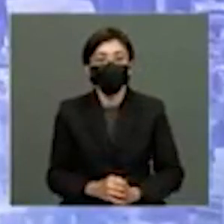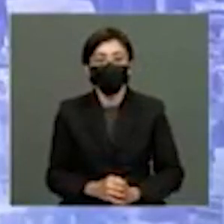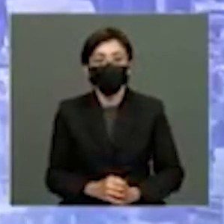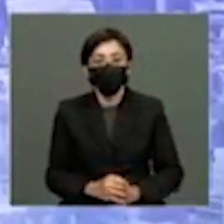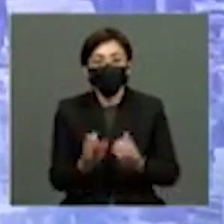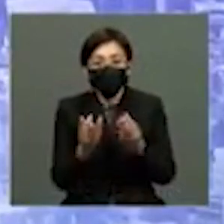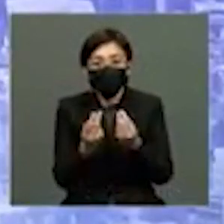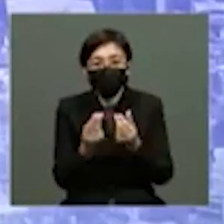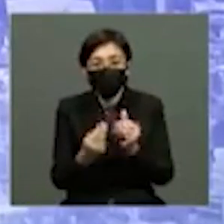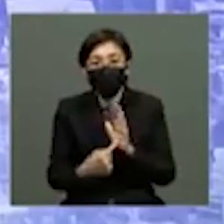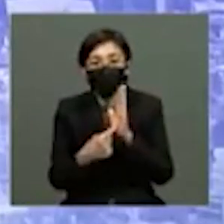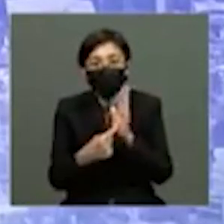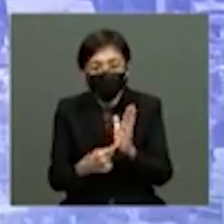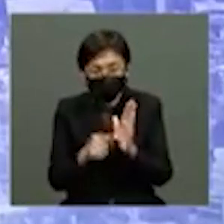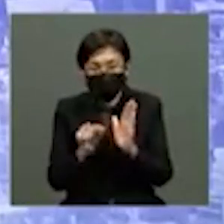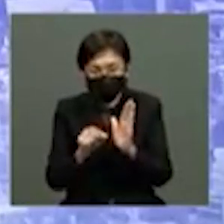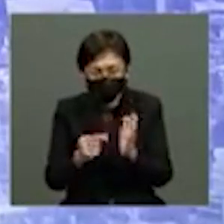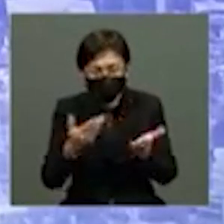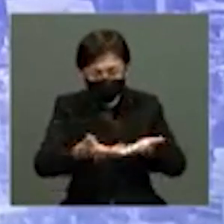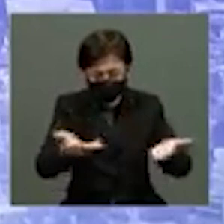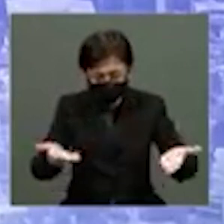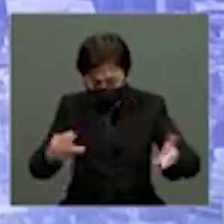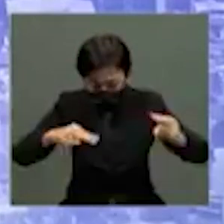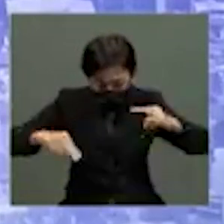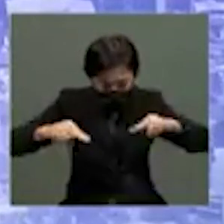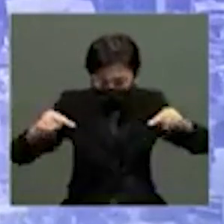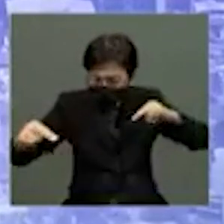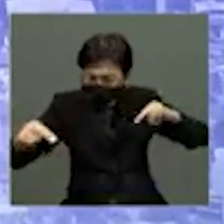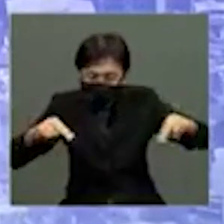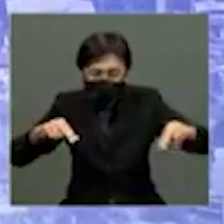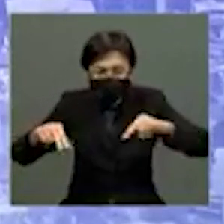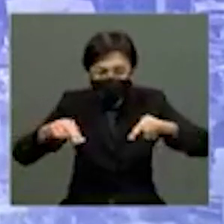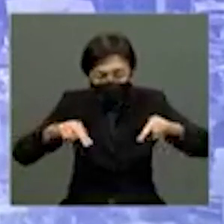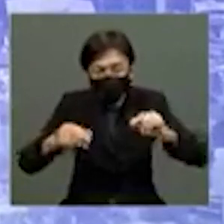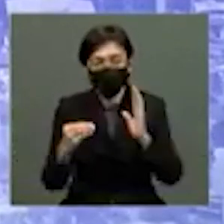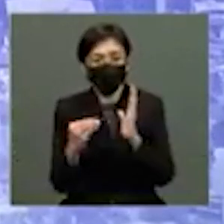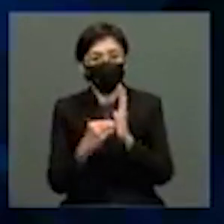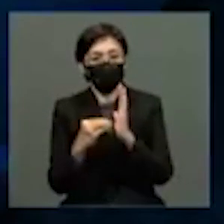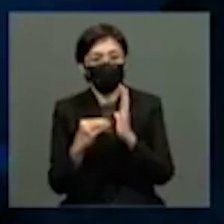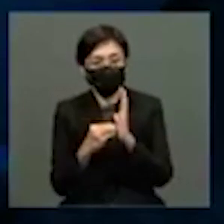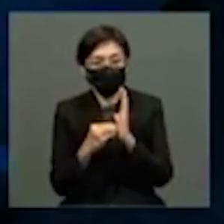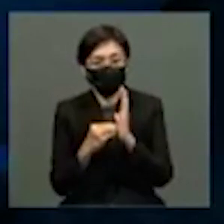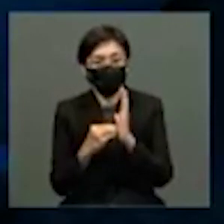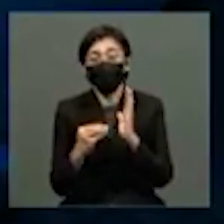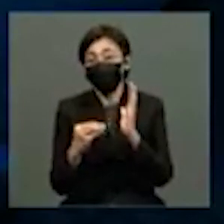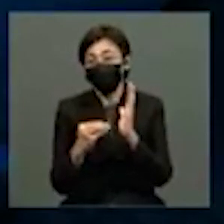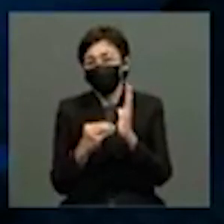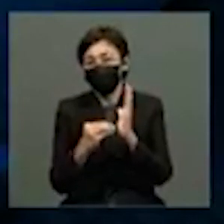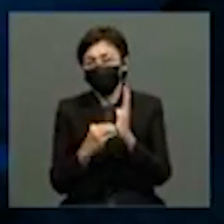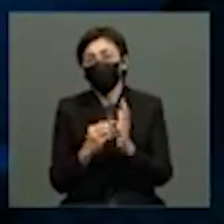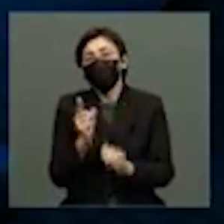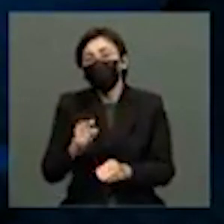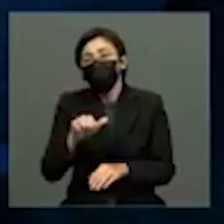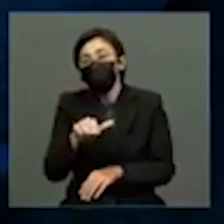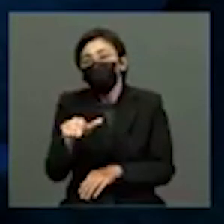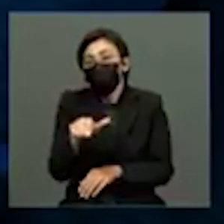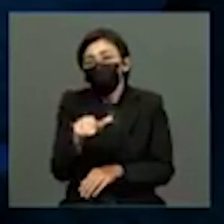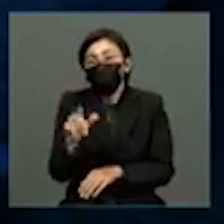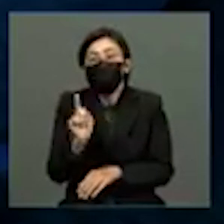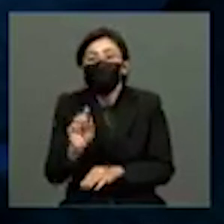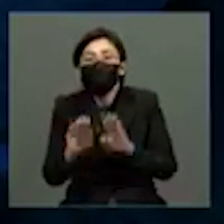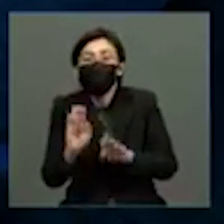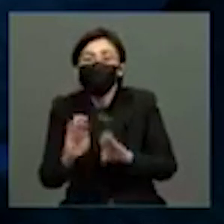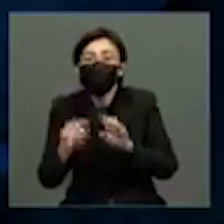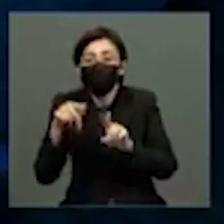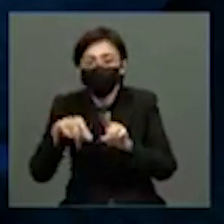ตัวเลขมาดูเหมือนเคยครับมอนิเตอร์ไปนะครั้งนี้กรุงเทพมหานครก็ยังทรงๆอยู่ที่หลักพันนะ